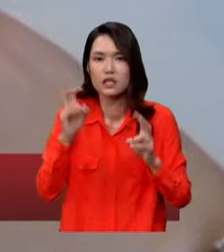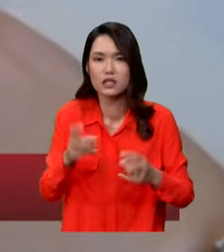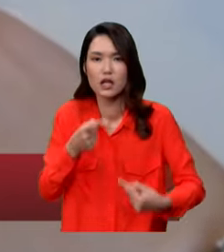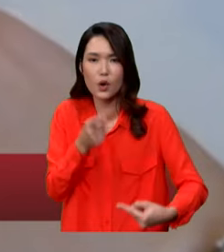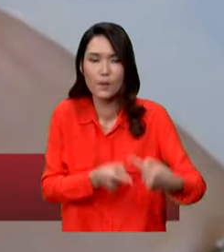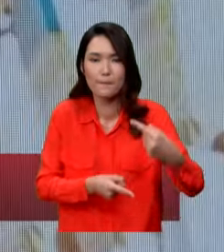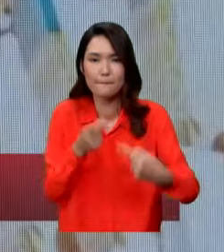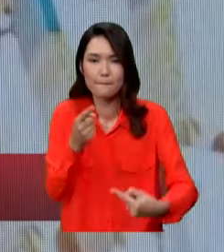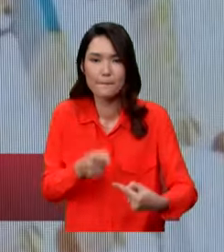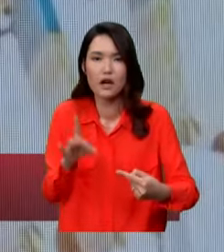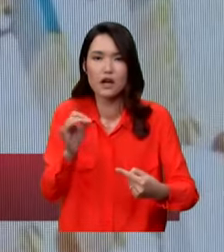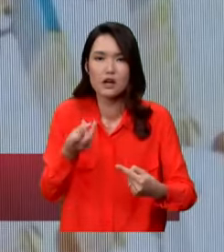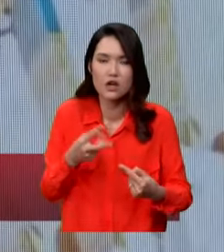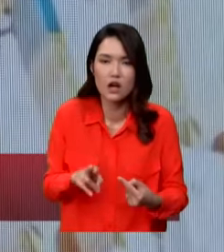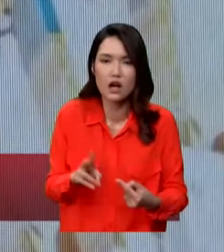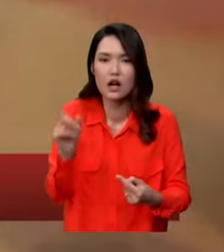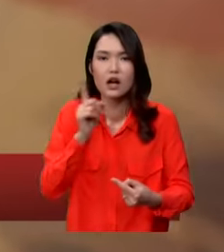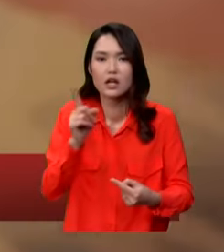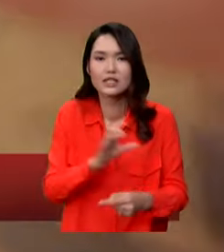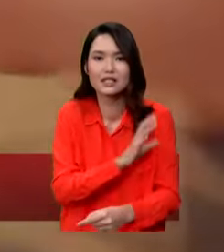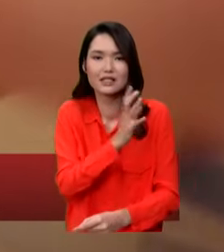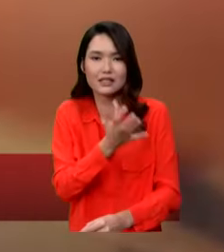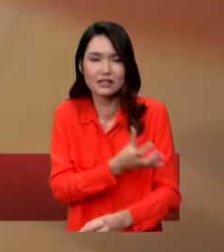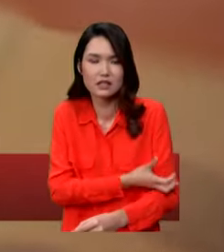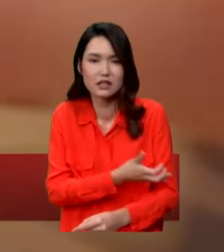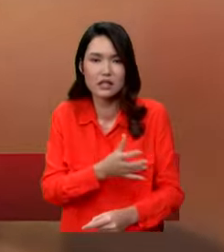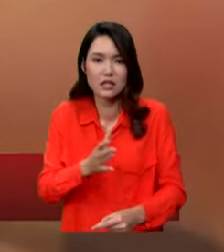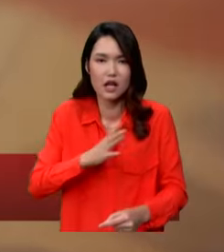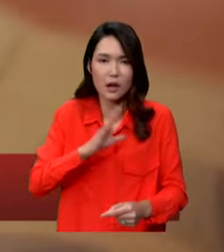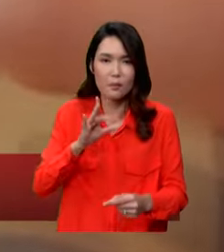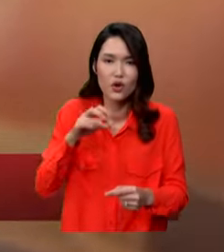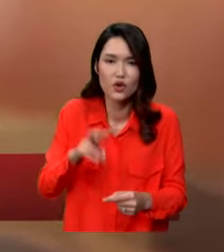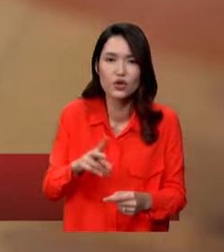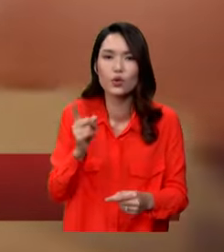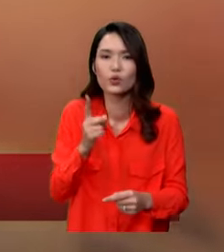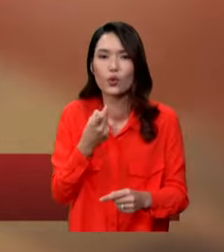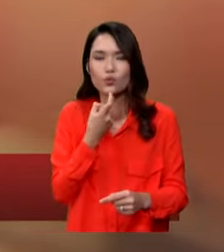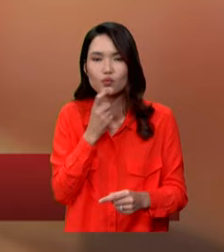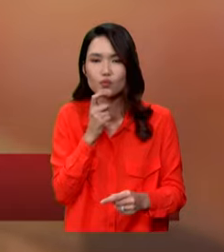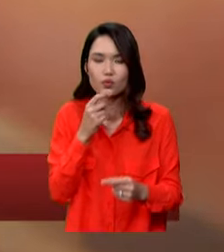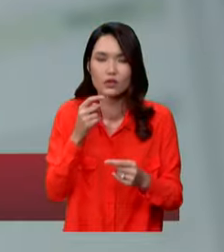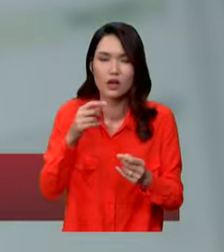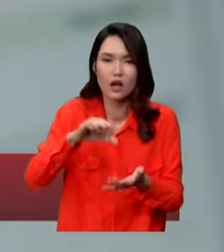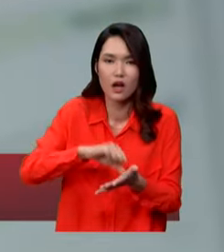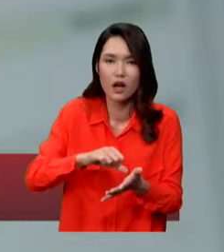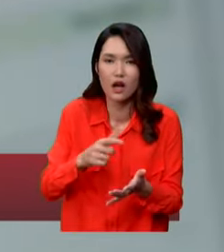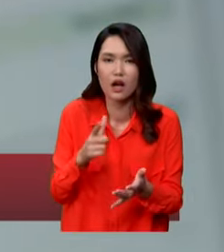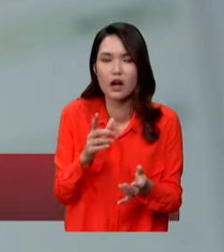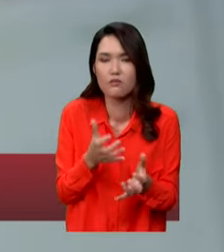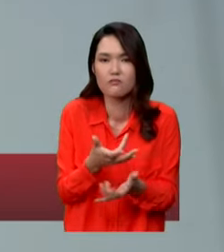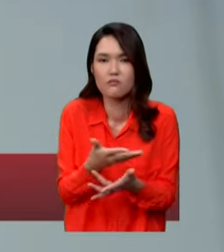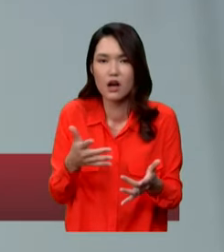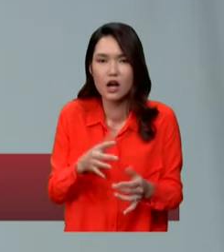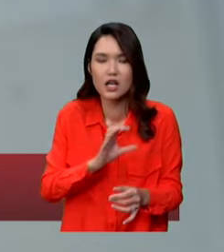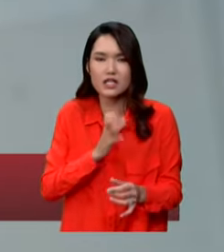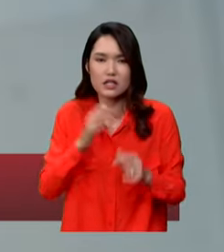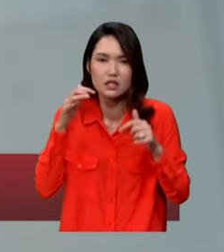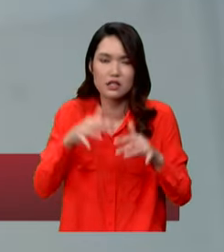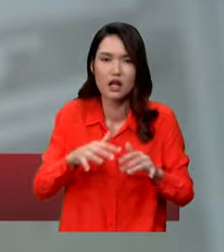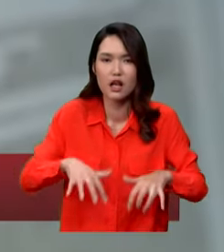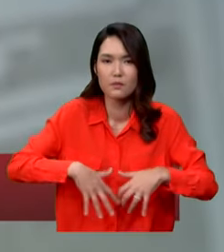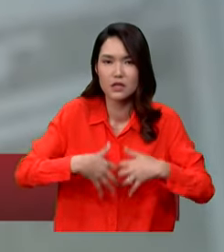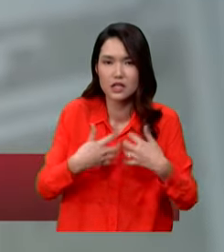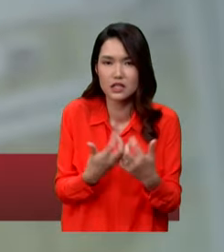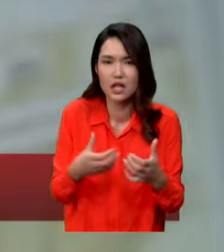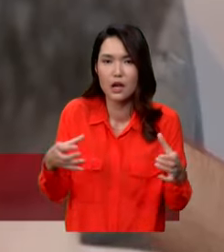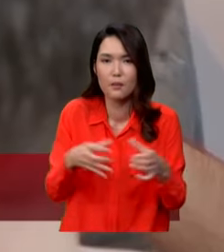борьбой снаряда и брони. Чем сильнее уплотняется щит, тем убойнее производится оружие. Агрессивная цифровизация